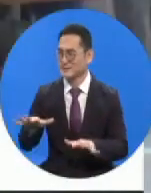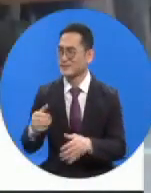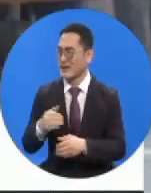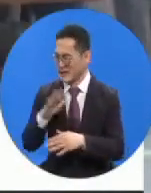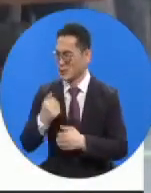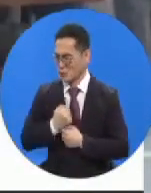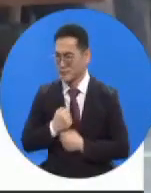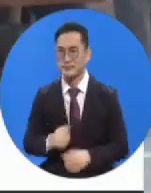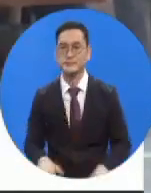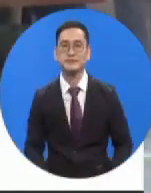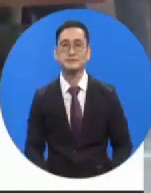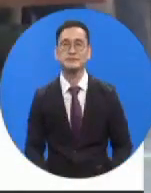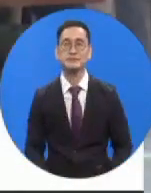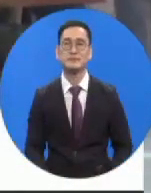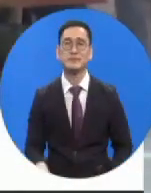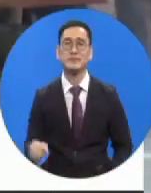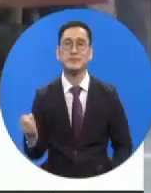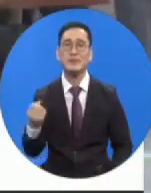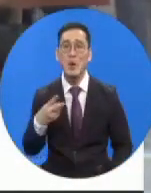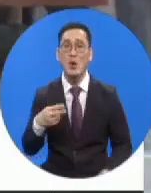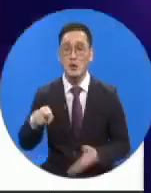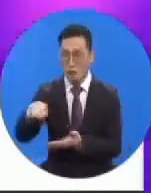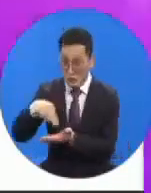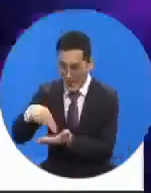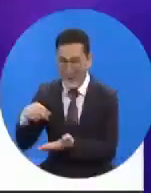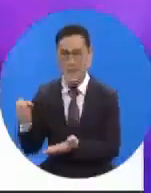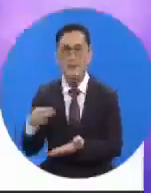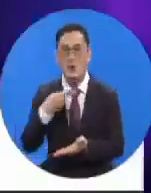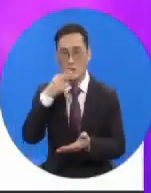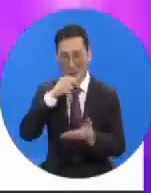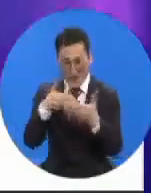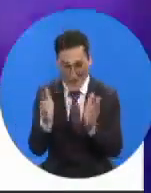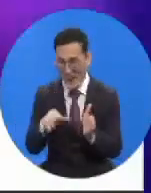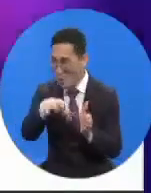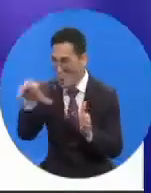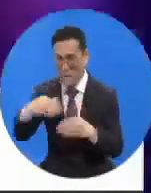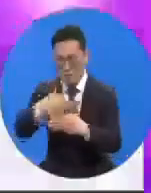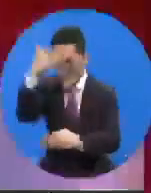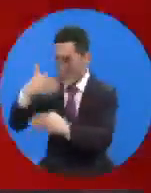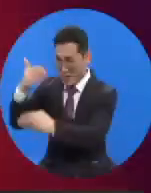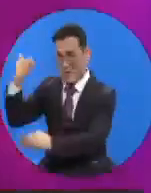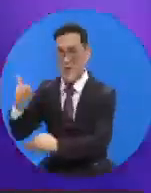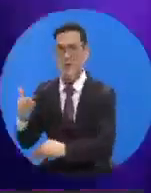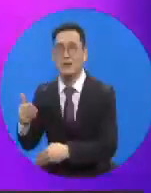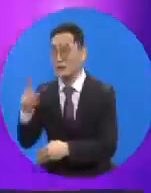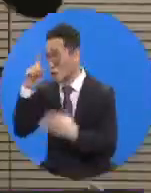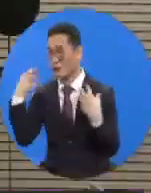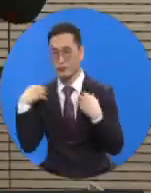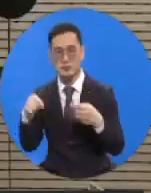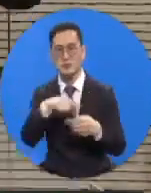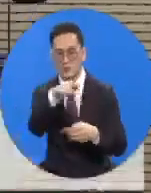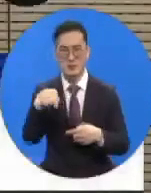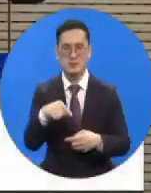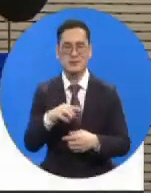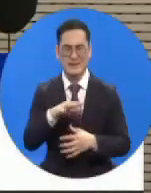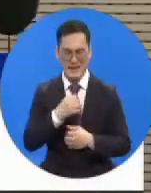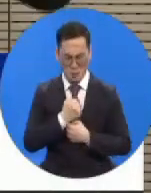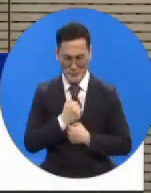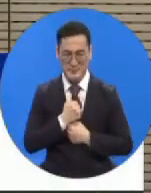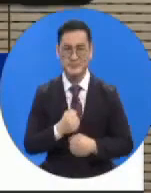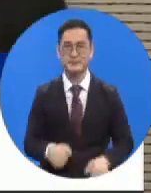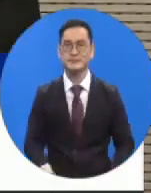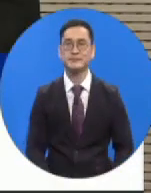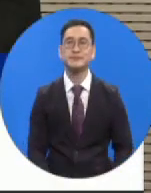등 고위험시설이 다시 문을 열게 되면서 정부는 개인 방역 수칙을 잘 지켜달라고 당부했습니다. 이번 거리두기